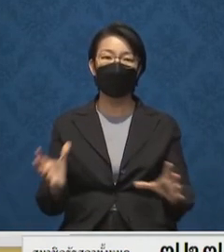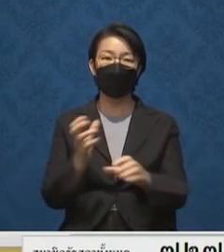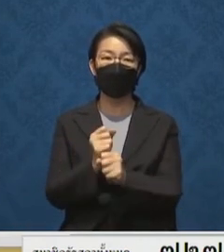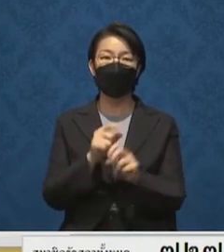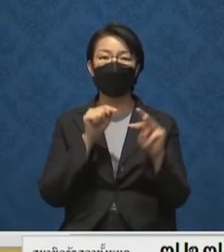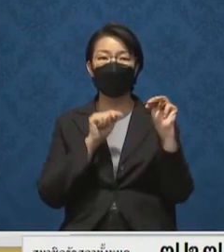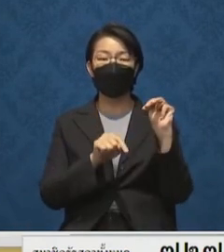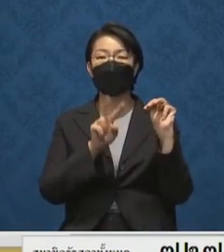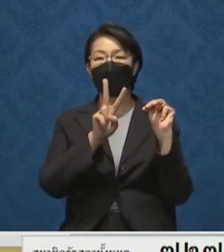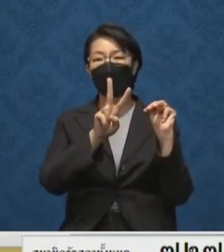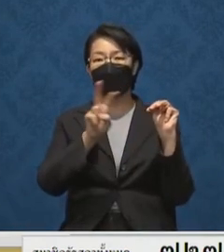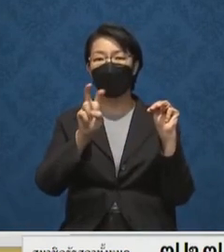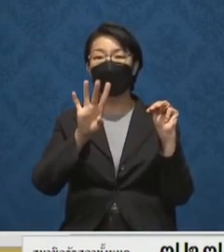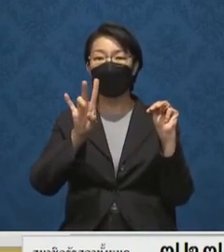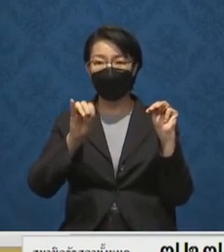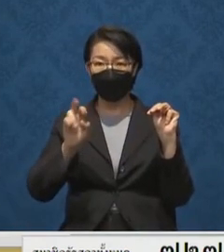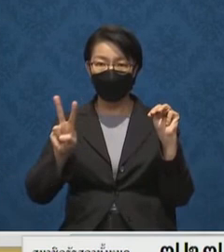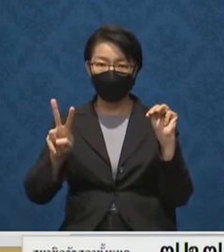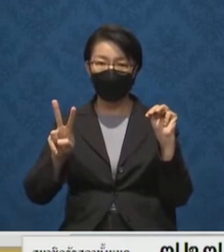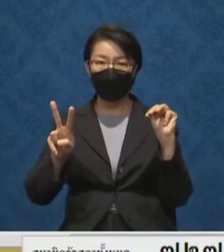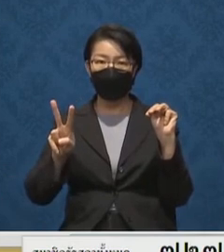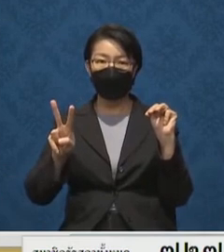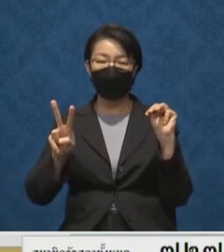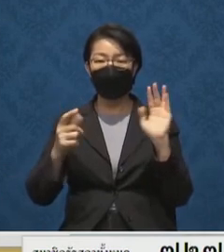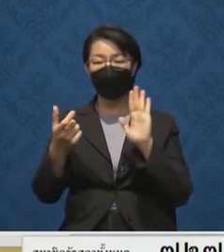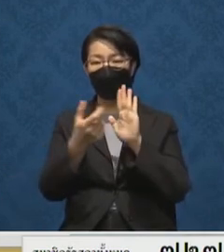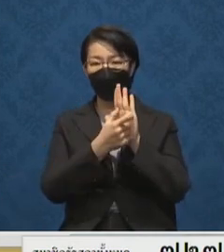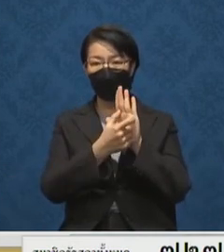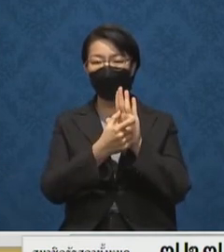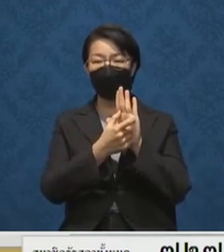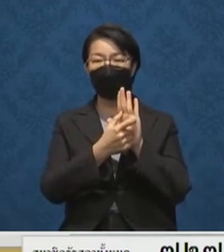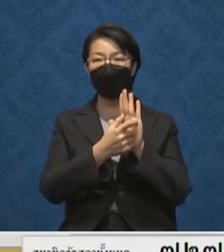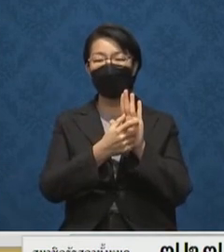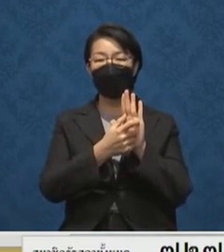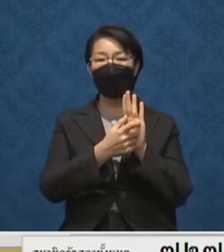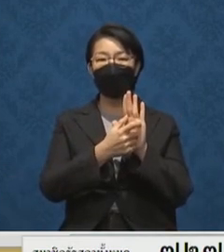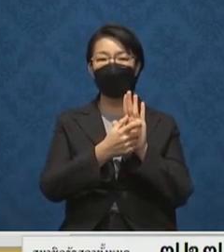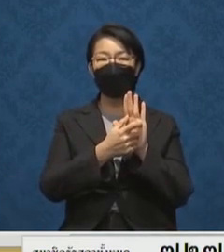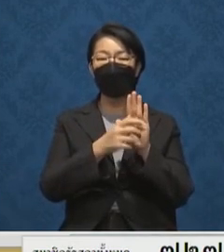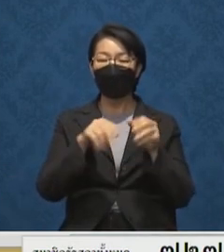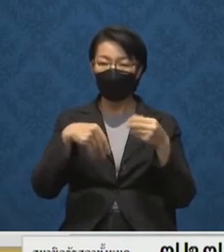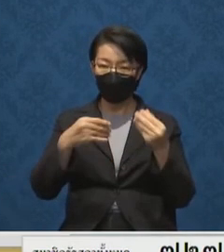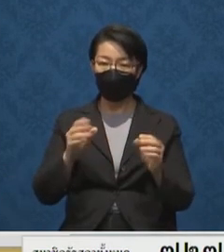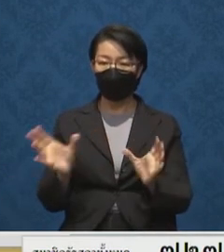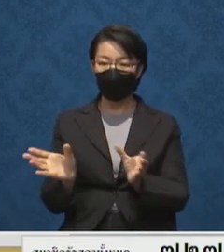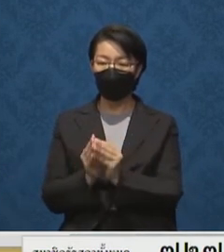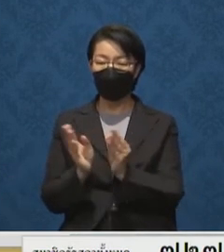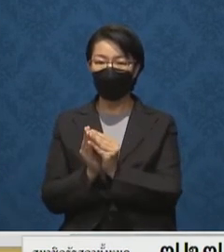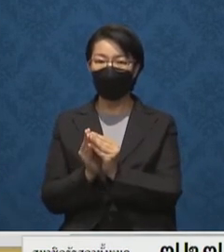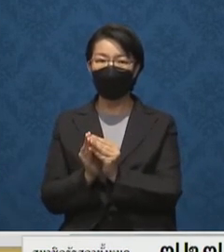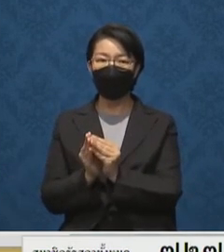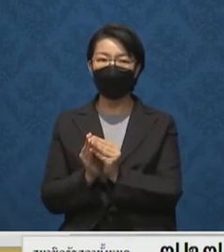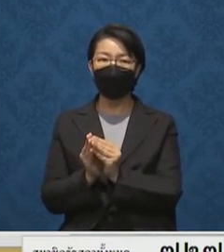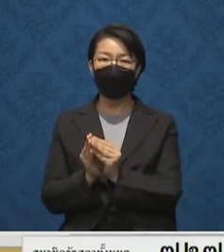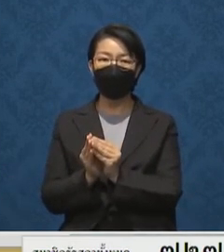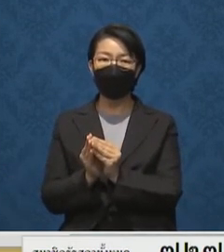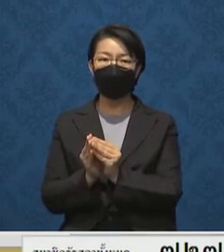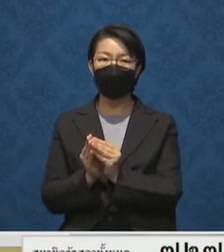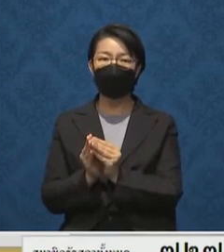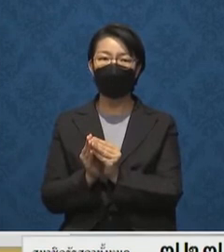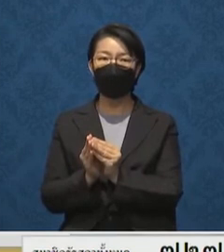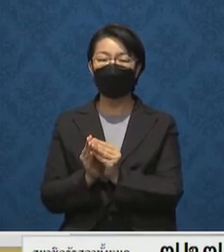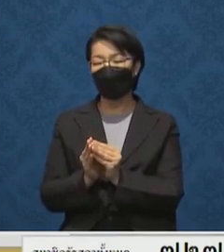รา